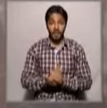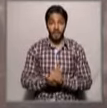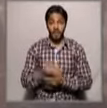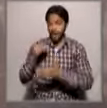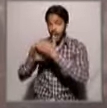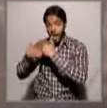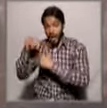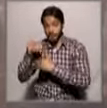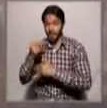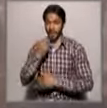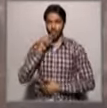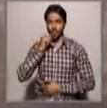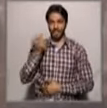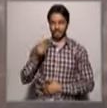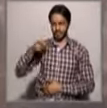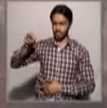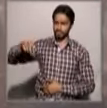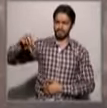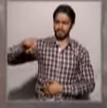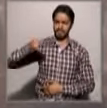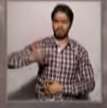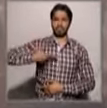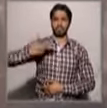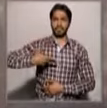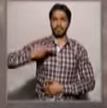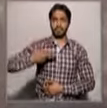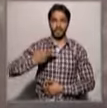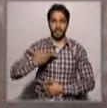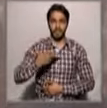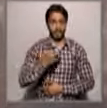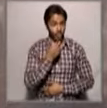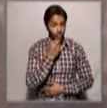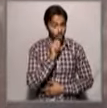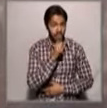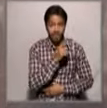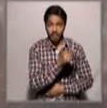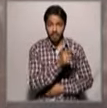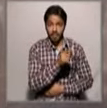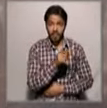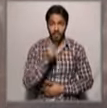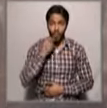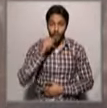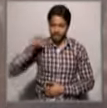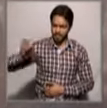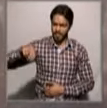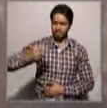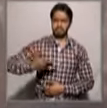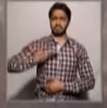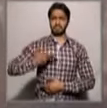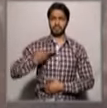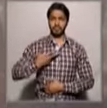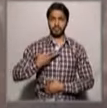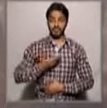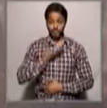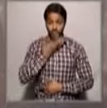قط؟ قال لا. قال أما اشتكيت قط؟ قال لا. قال ويحك تموت بخطيئتك. فنحن ربما أنت